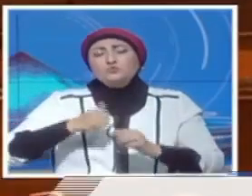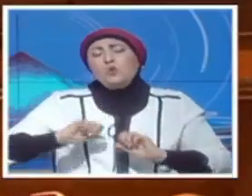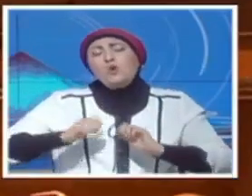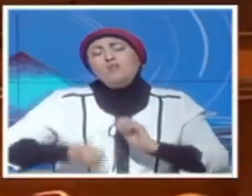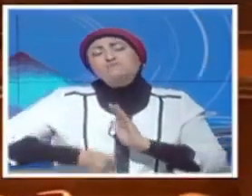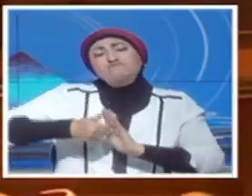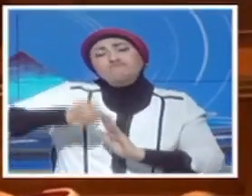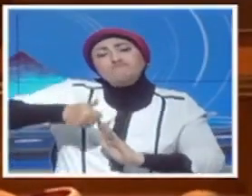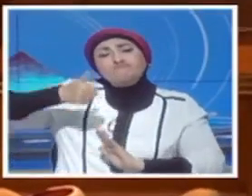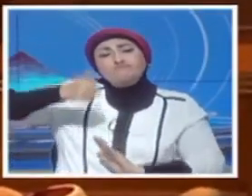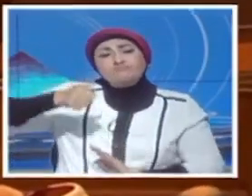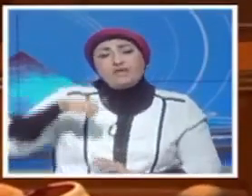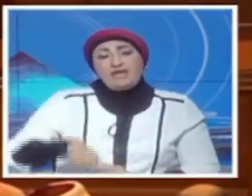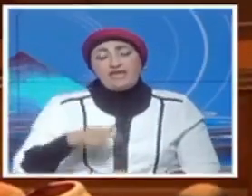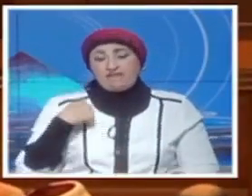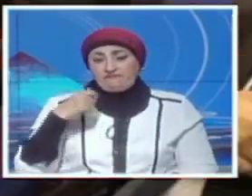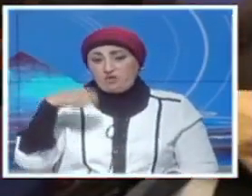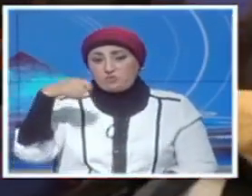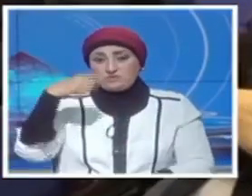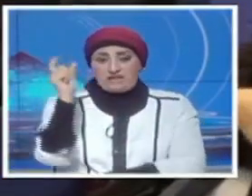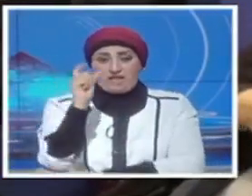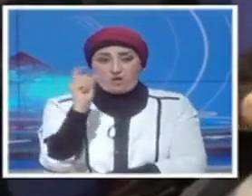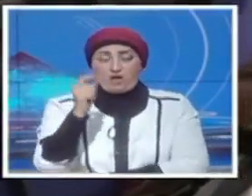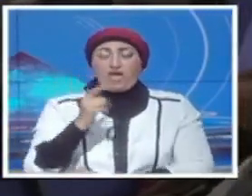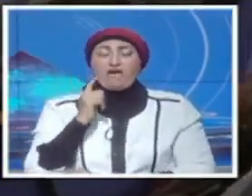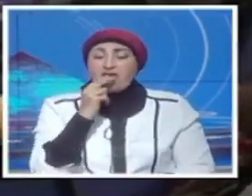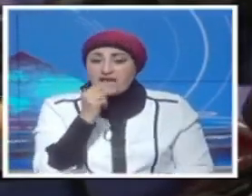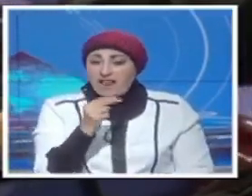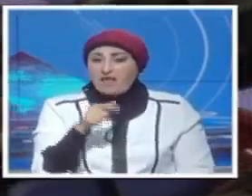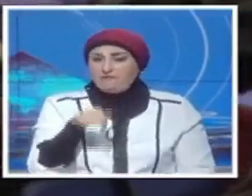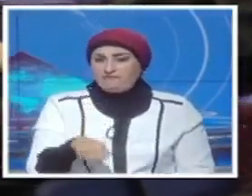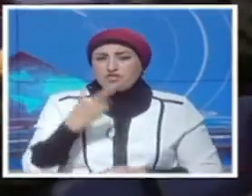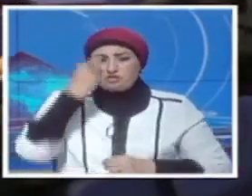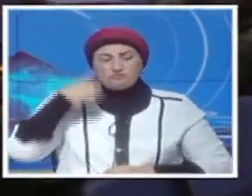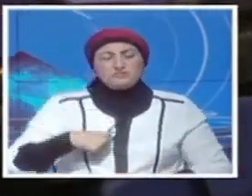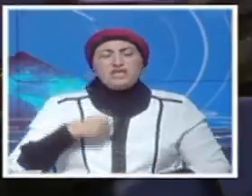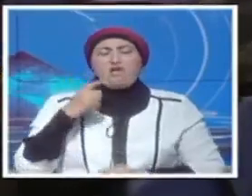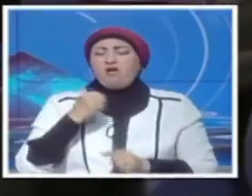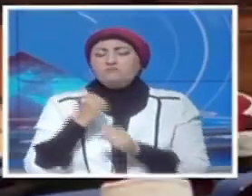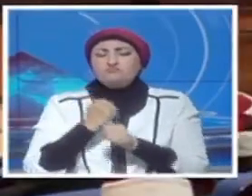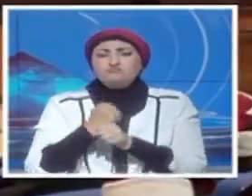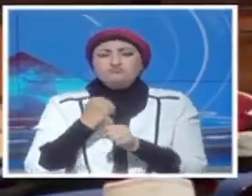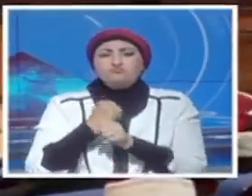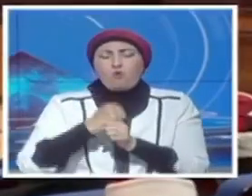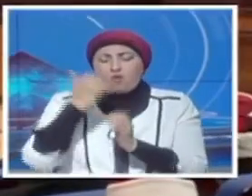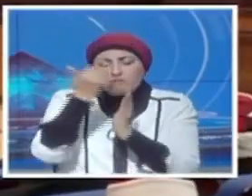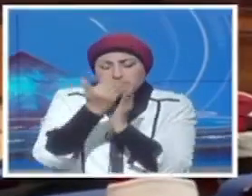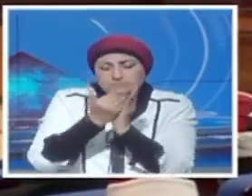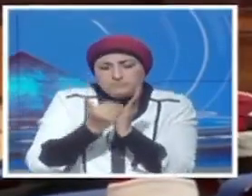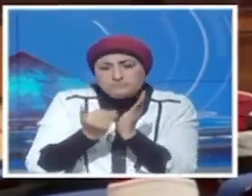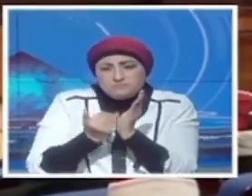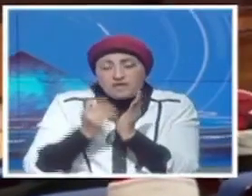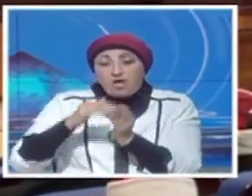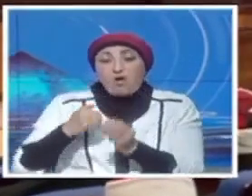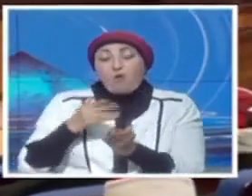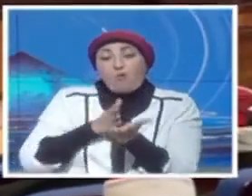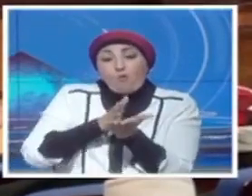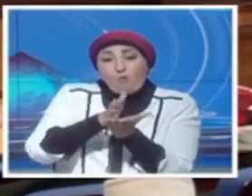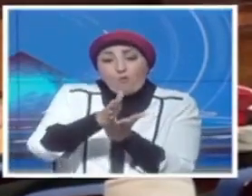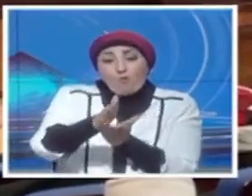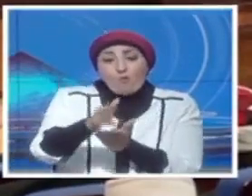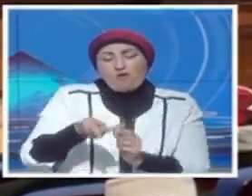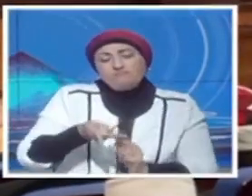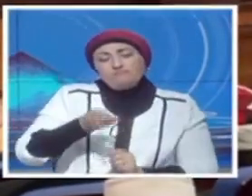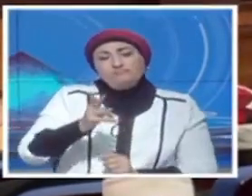في الجانبين الدعوي والتنموي بالدفع بمزيد من الخطط والحلول التي من شأنها الارتقاء